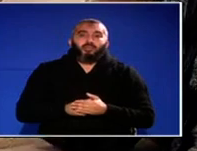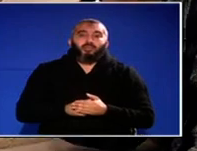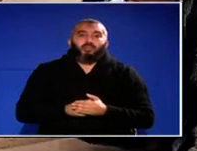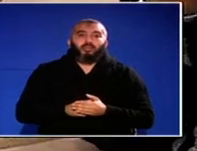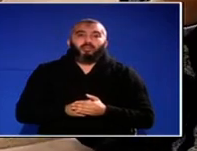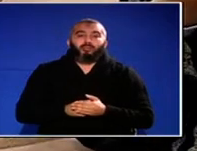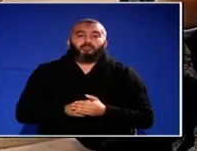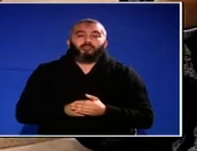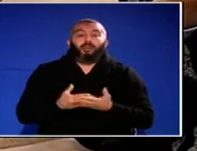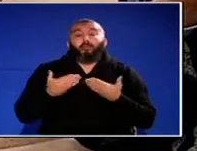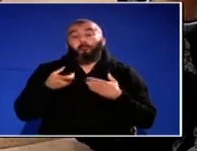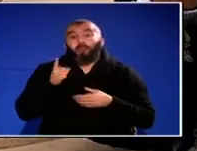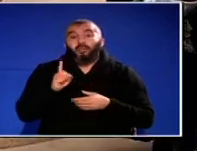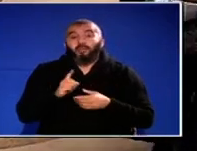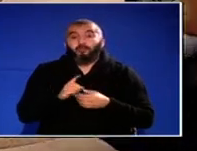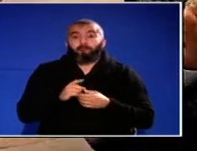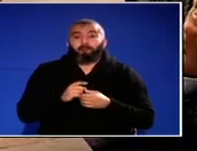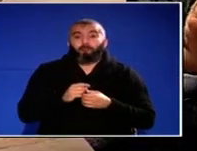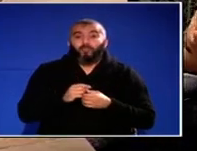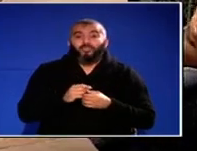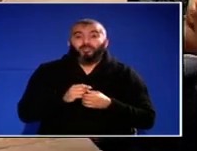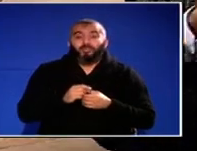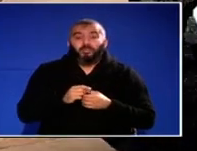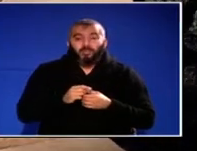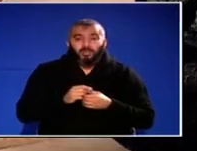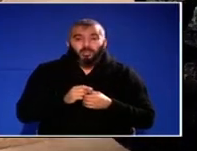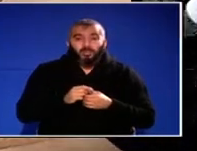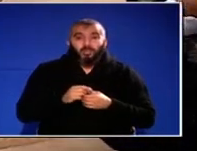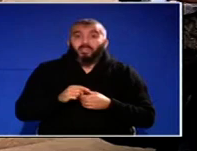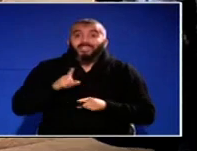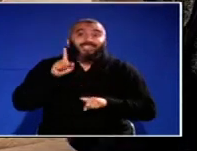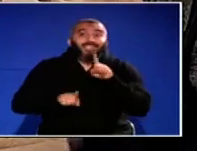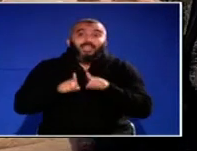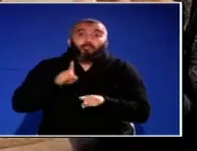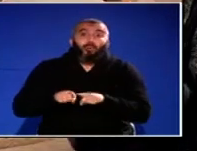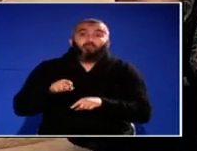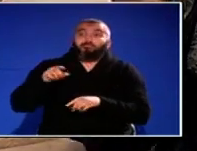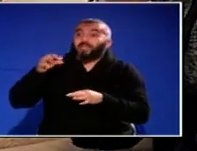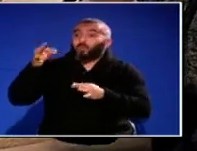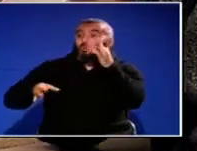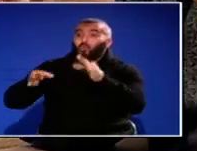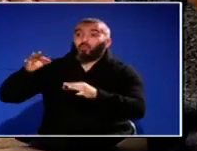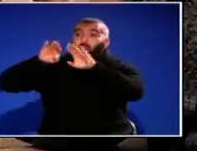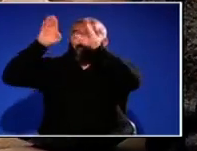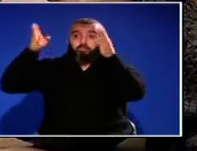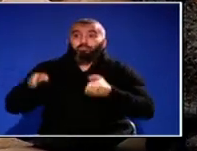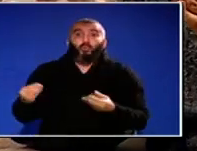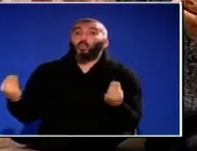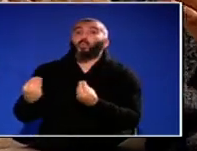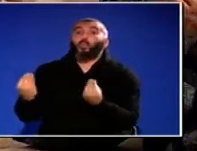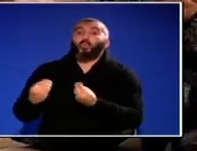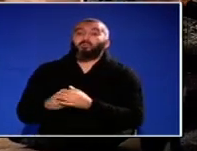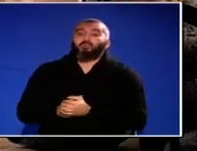سواء كان سواء الشيء الجهه اللي راه في الجهه في الجهه المحكمه اللي راه فيها هو او الموثق، سواء محكم ان يعني